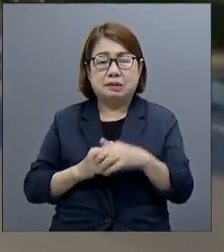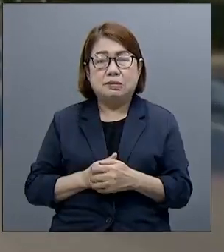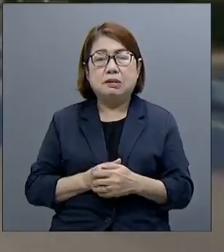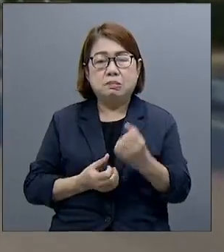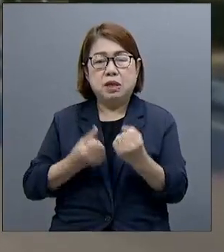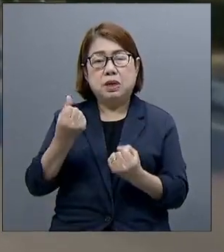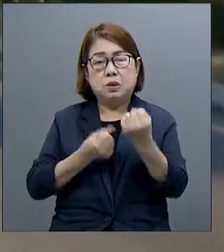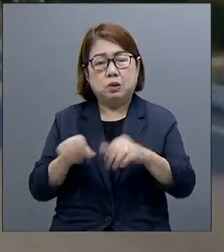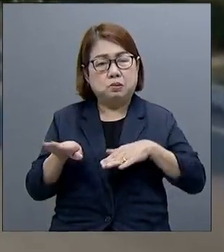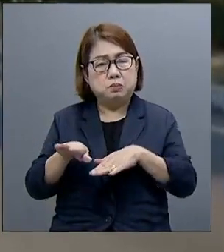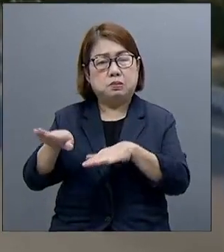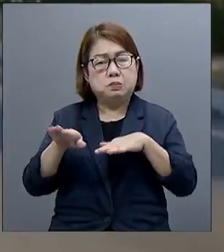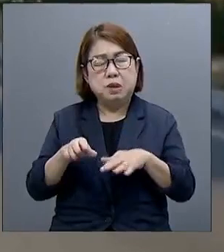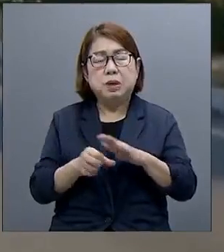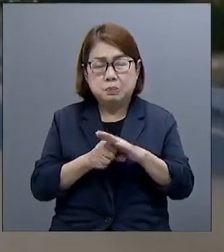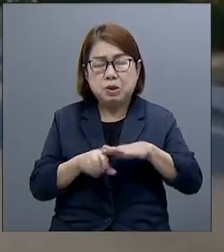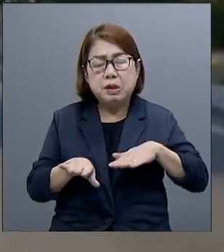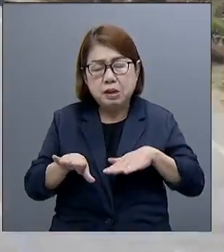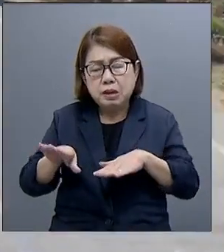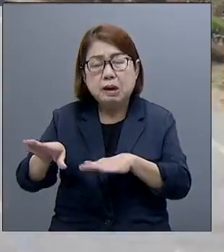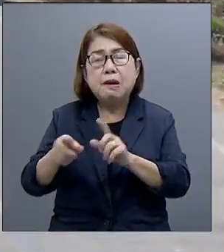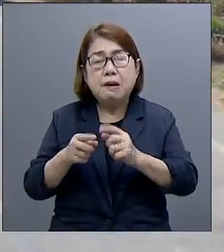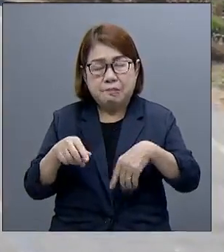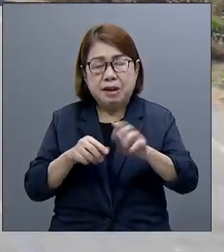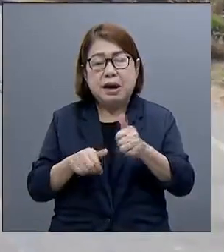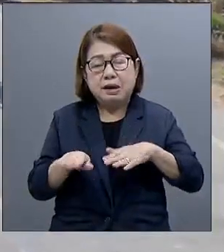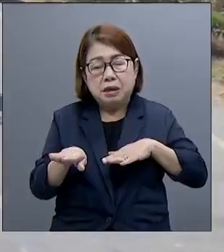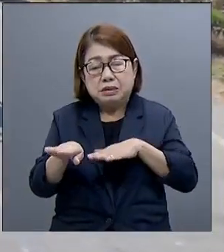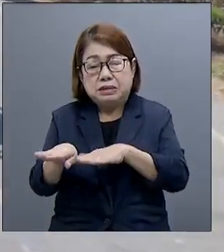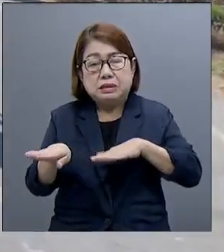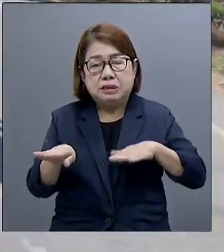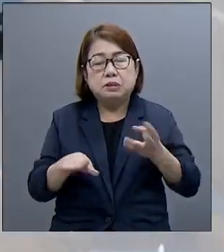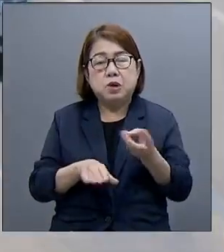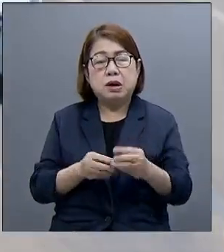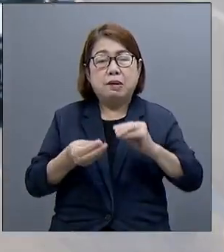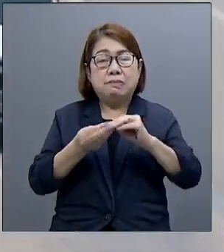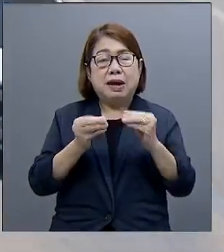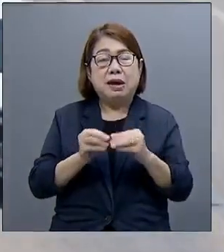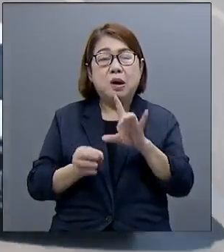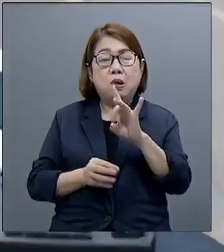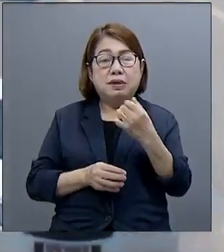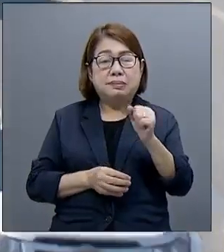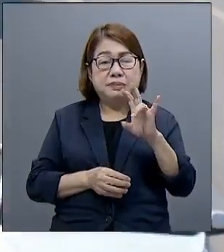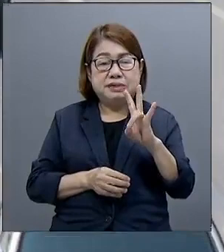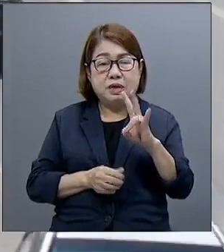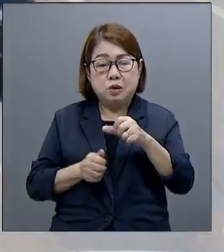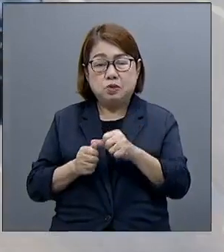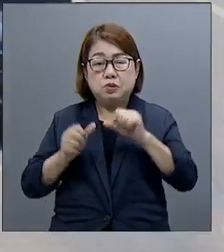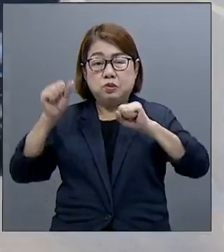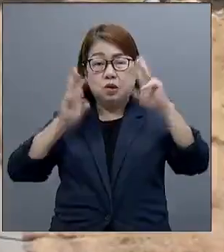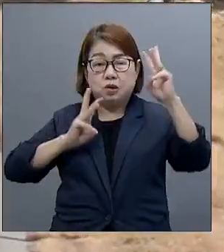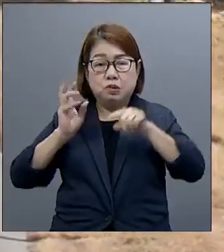รถมากแต่ก็ยังเคลื่อนตัวได้ดีอยู่ค่ะเช่นเดียวกับถนนทางหลวงหมายเลข 117นครสวรรค์พิษณุโลกหน้าอำเภอ